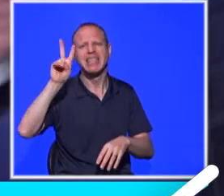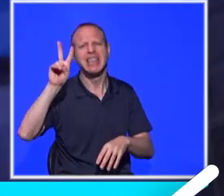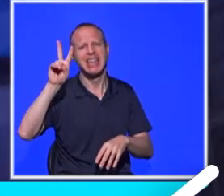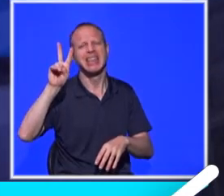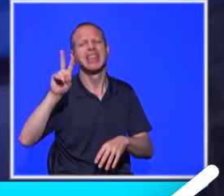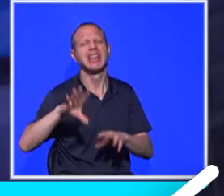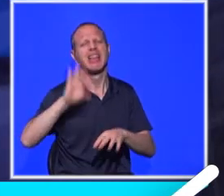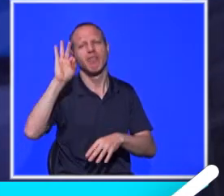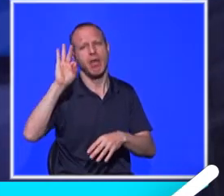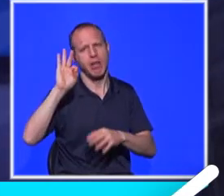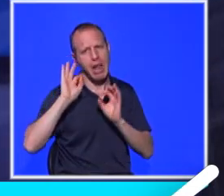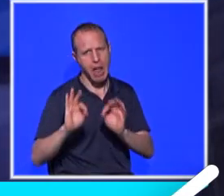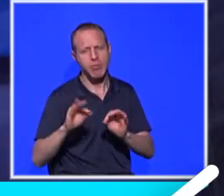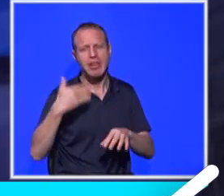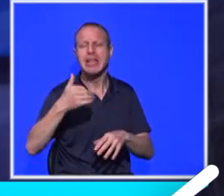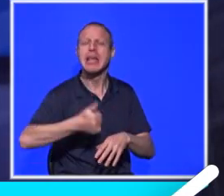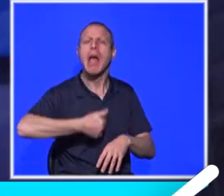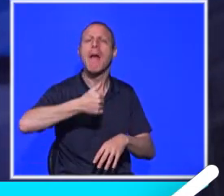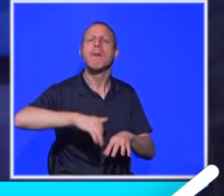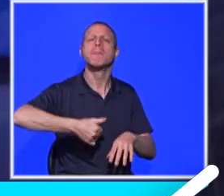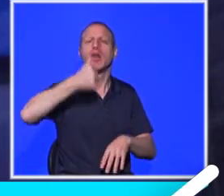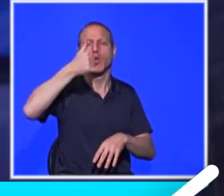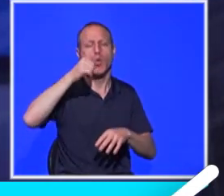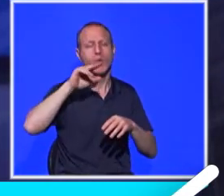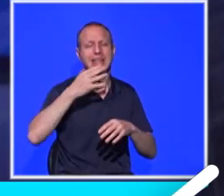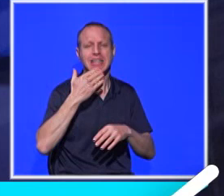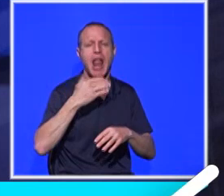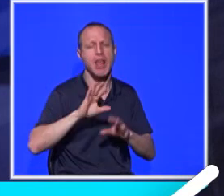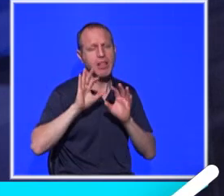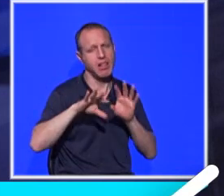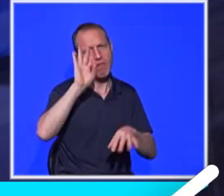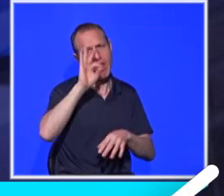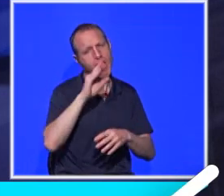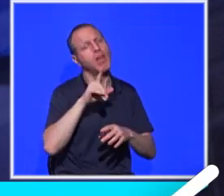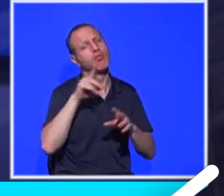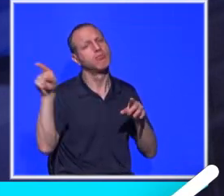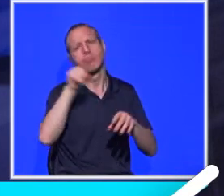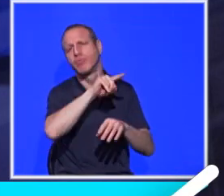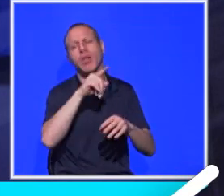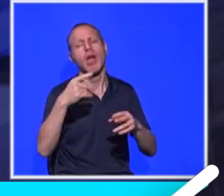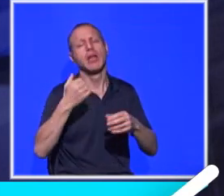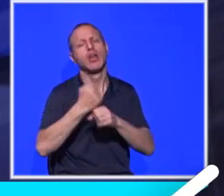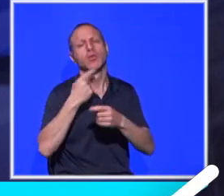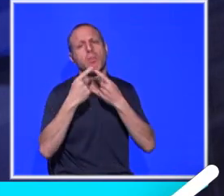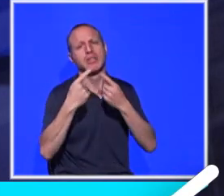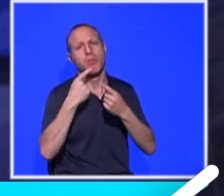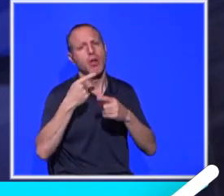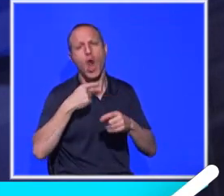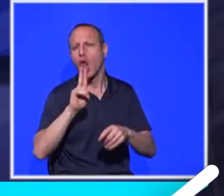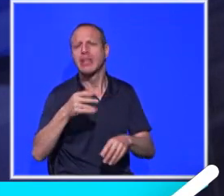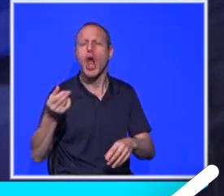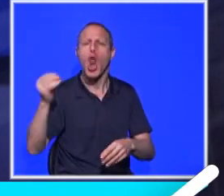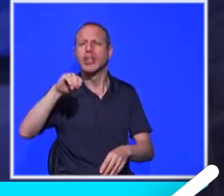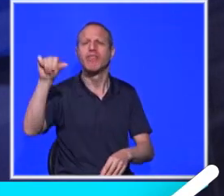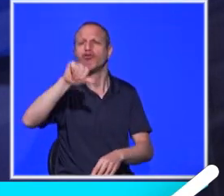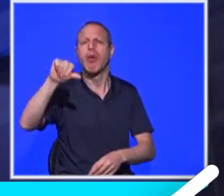לגיטימית, יש תהיה מנהיגות ישראלית נבחרת לגיטימית, שהם ינהלו את המסע ומתן. אנחנו לא צריכים להוסיף שמן על המדורה. זה לא